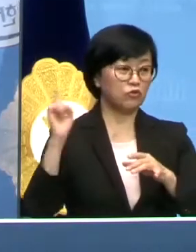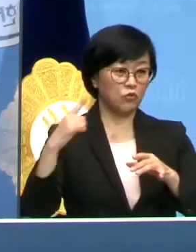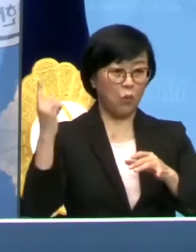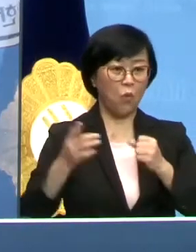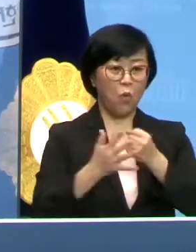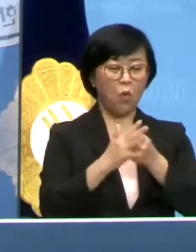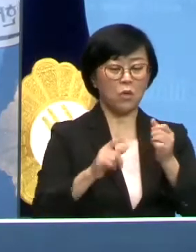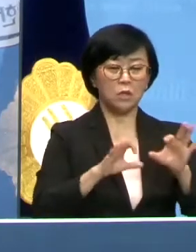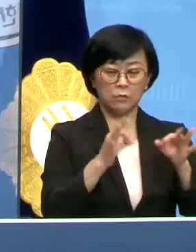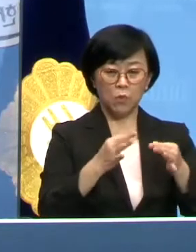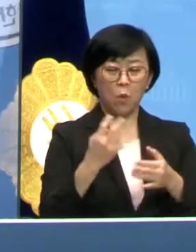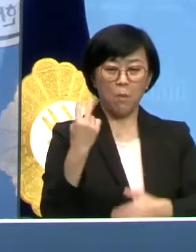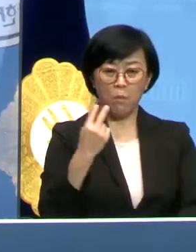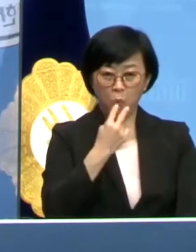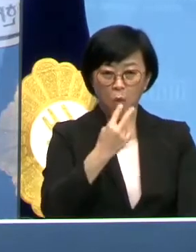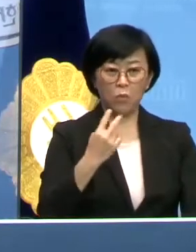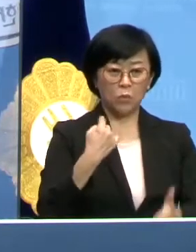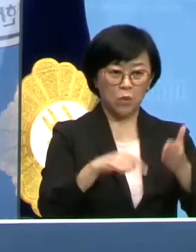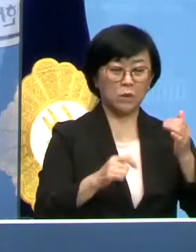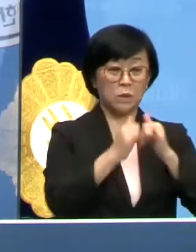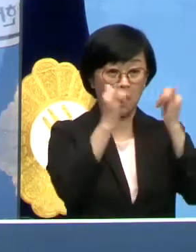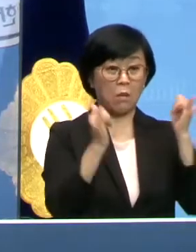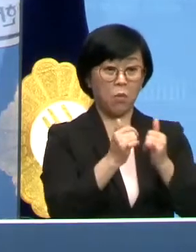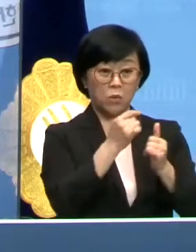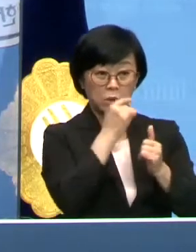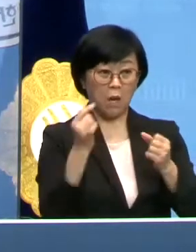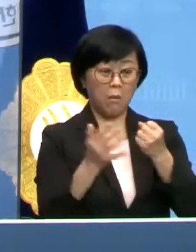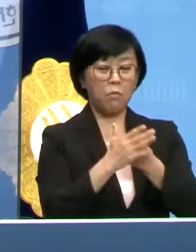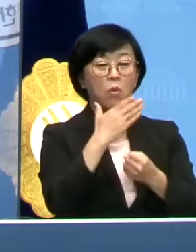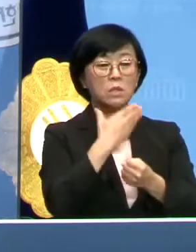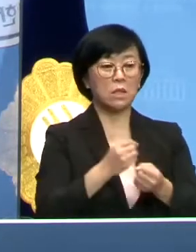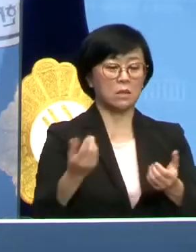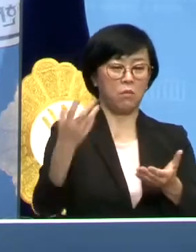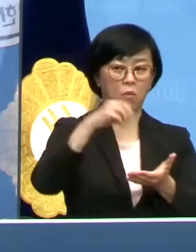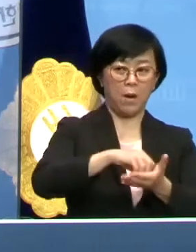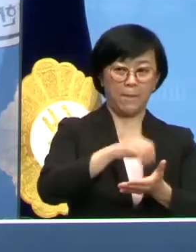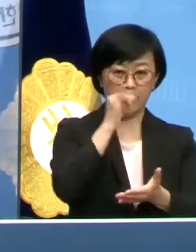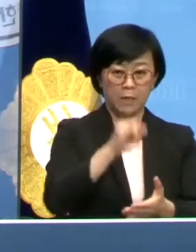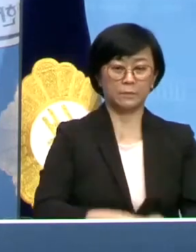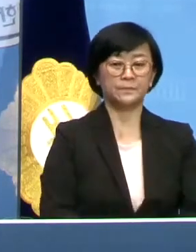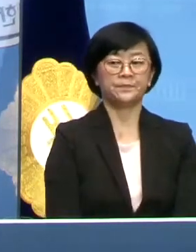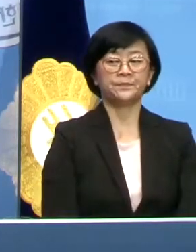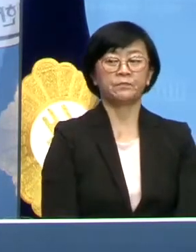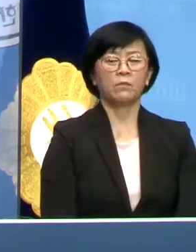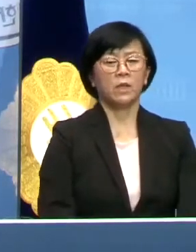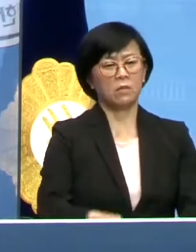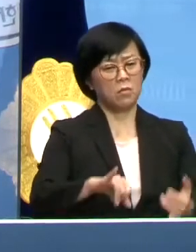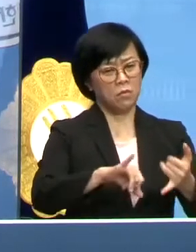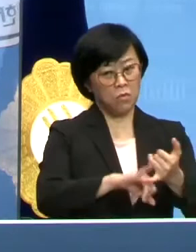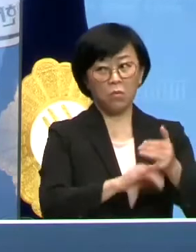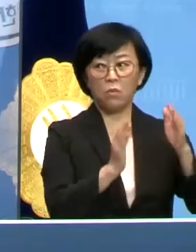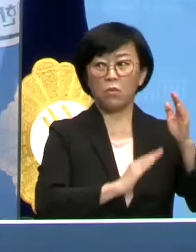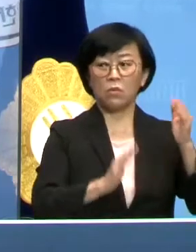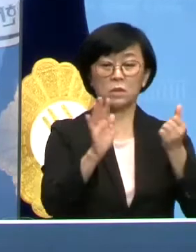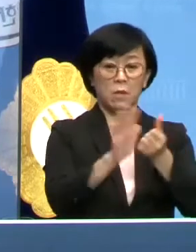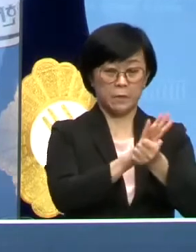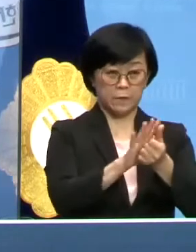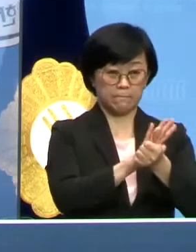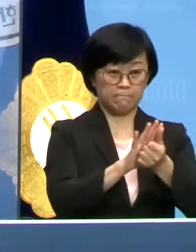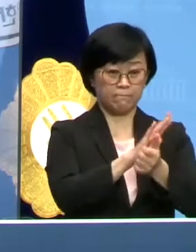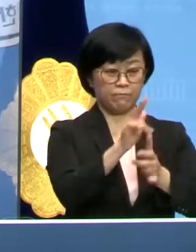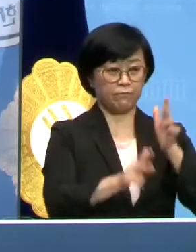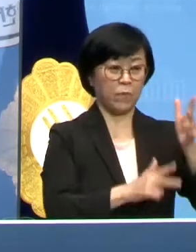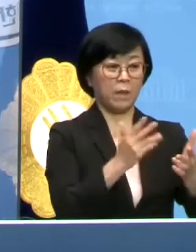금융보험 교육은 물론 사회 보장과 사회복지 까지 폭발합니다 이런 필수 공공 서비스는